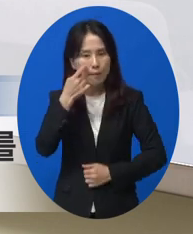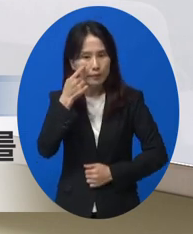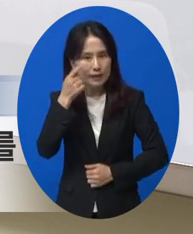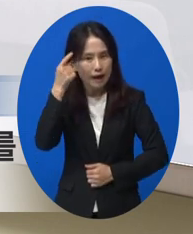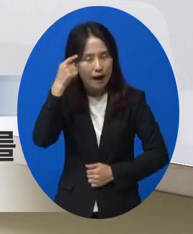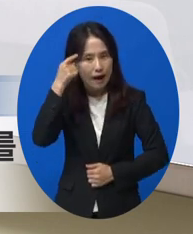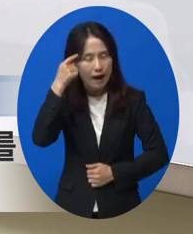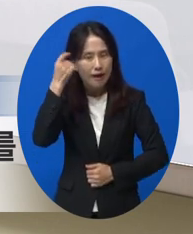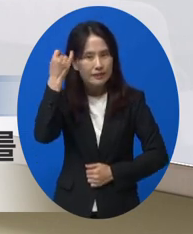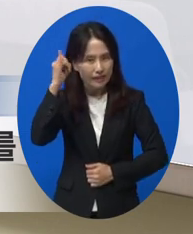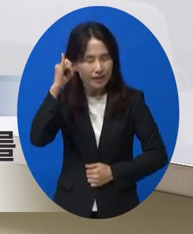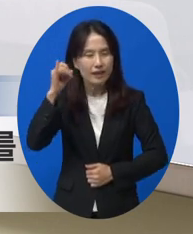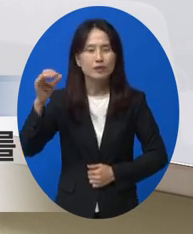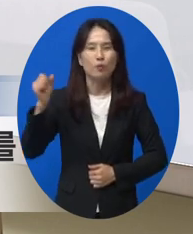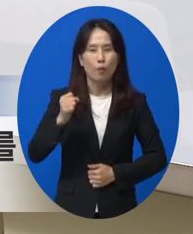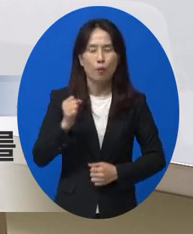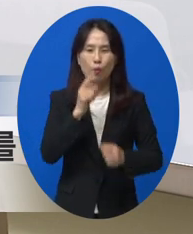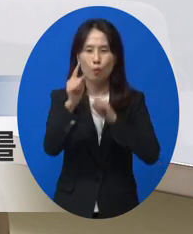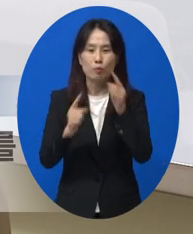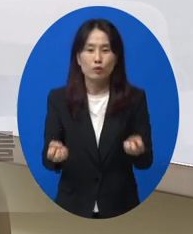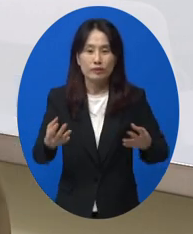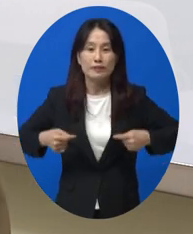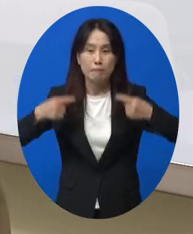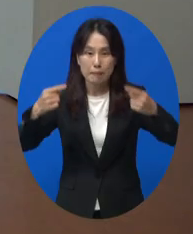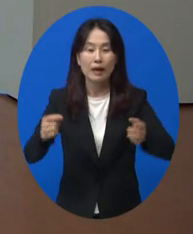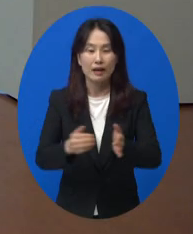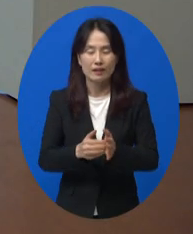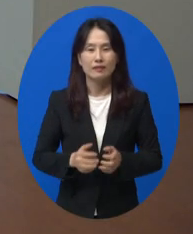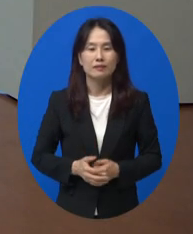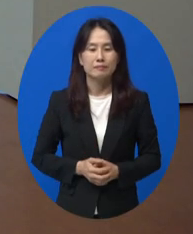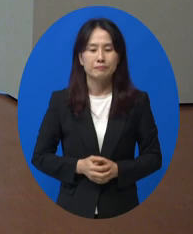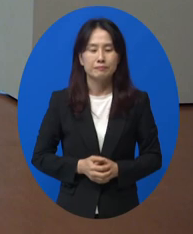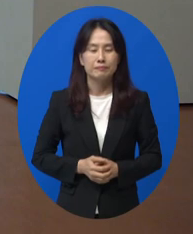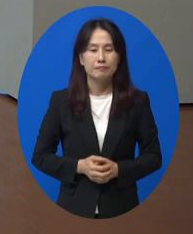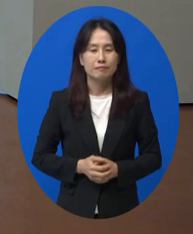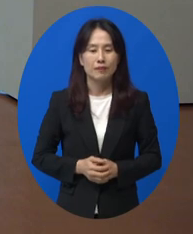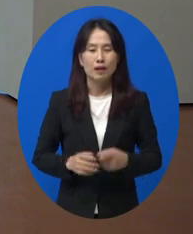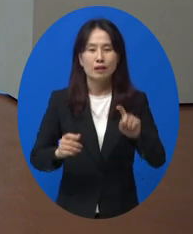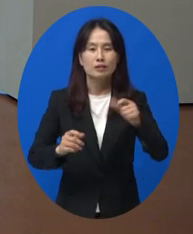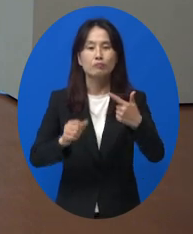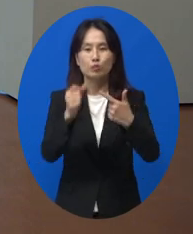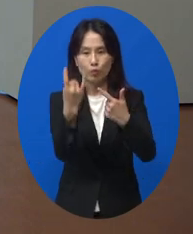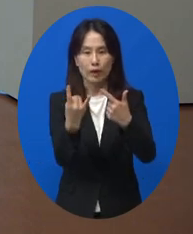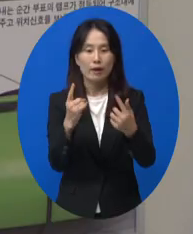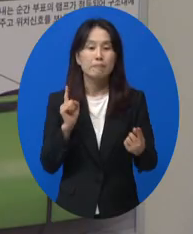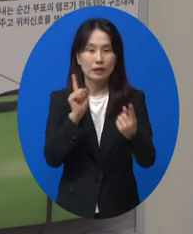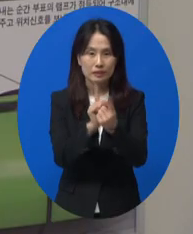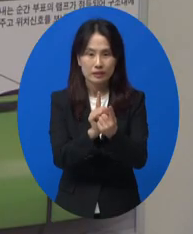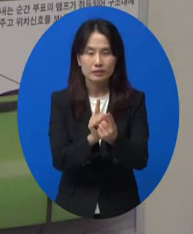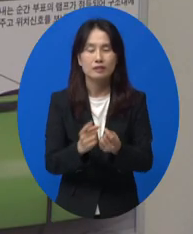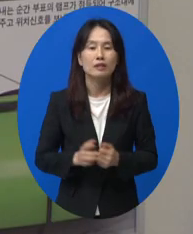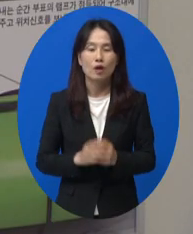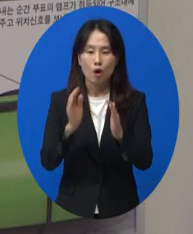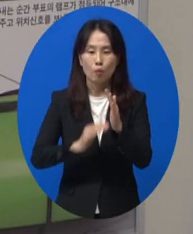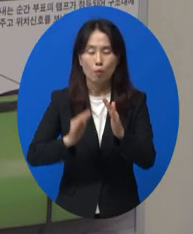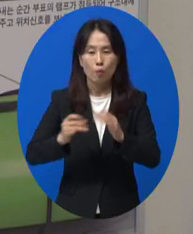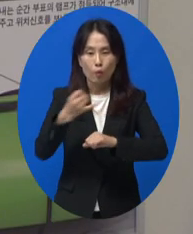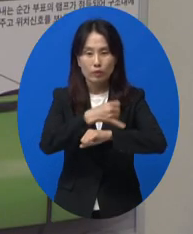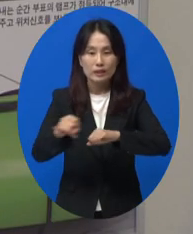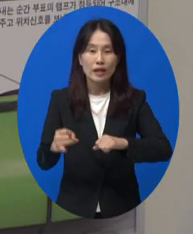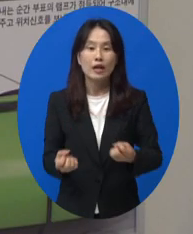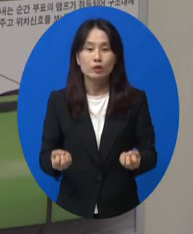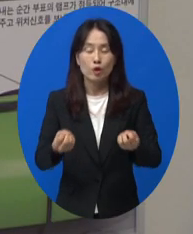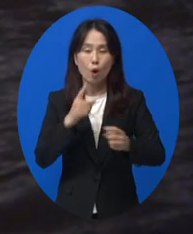해보자라는 계기로 공모전에 참가하게 됐습니다 올해로 벌써 16회를 맞은 경기도 공공디자인 공모전